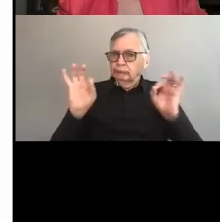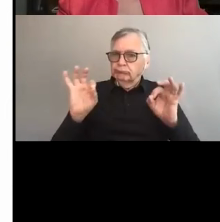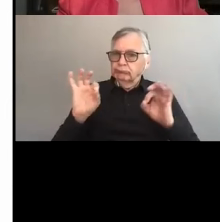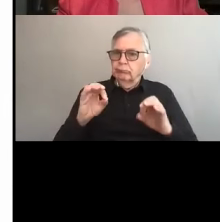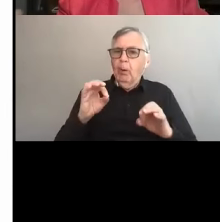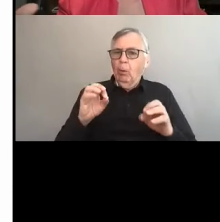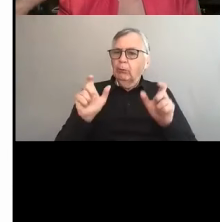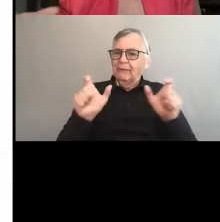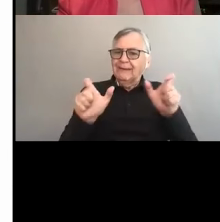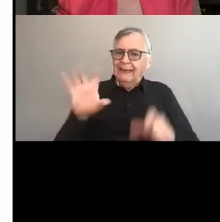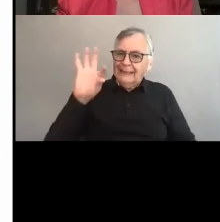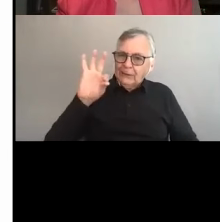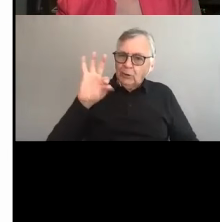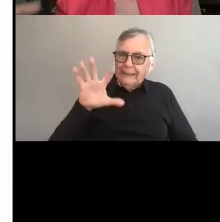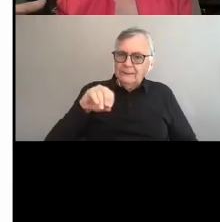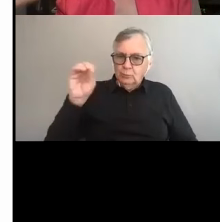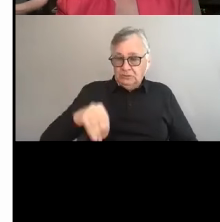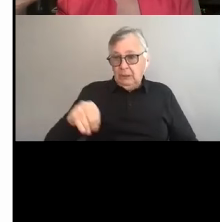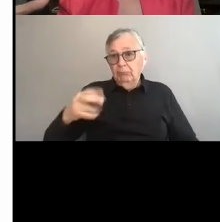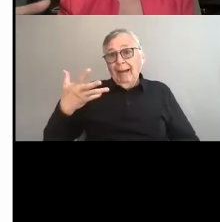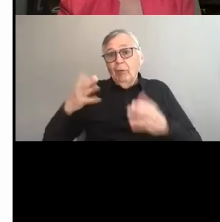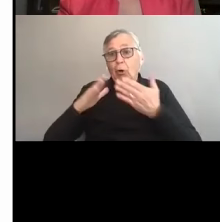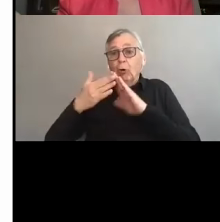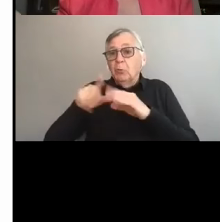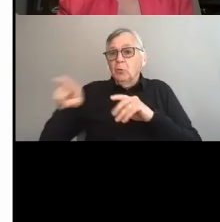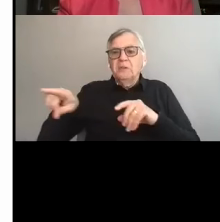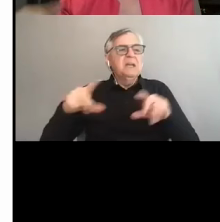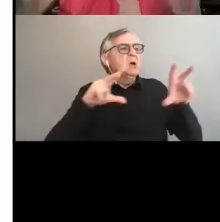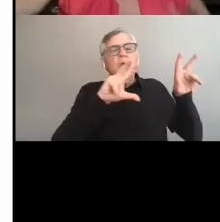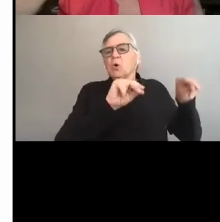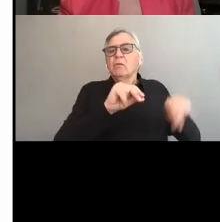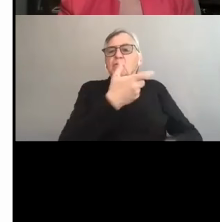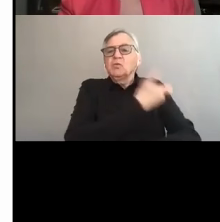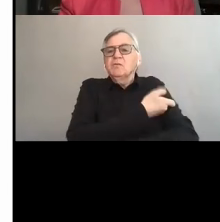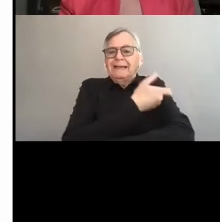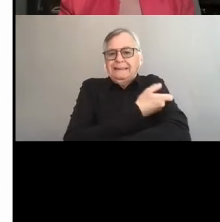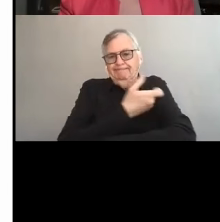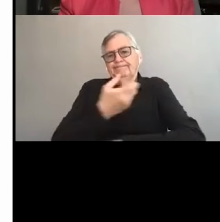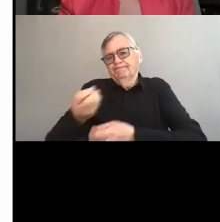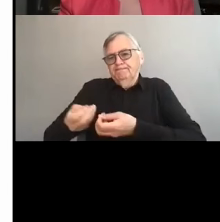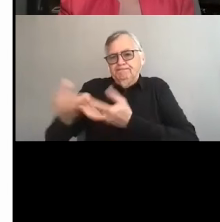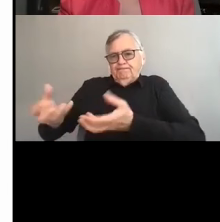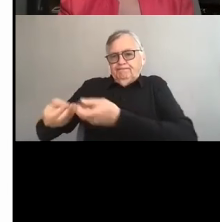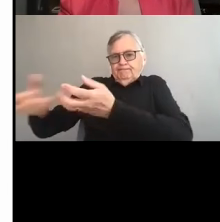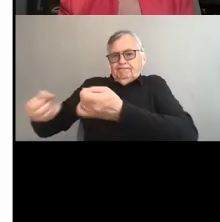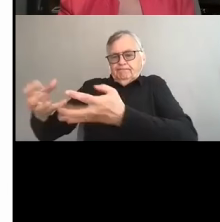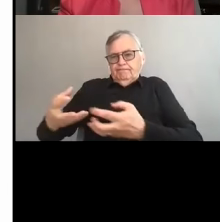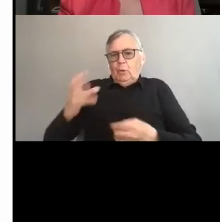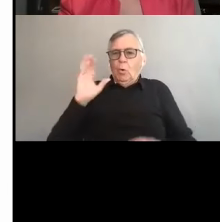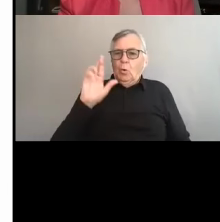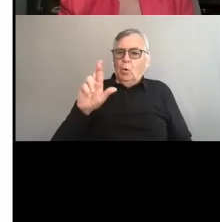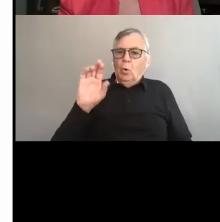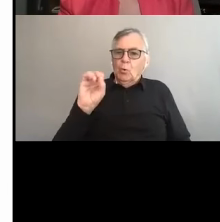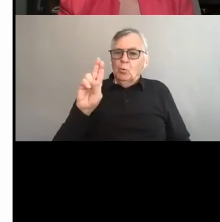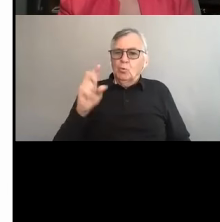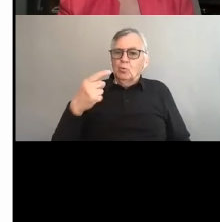95 %, bien, on voit que dans des communautés qui refusent de se faire vacciner, bien, il y a quand même des éclosions qui arrivent malgré que la